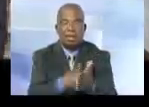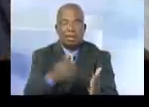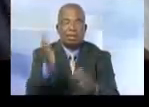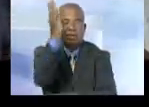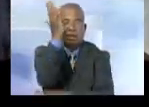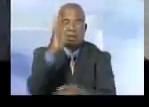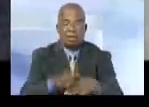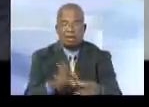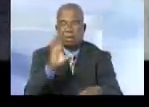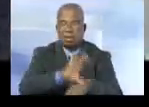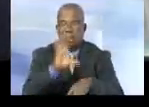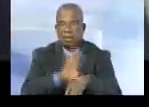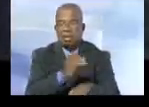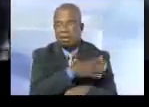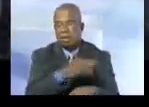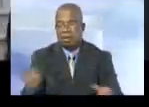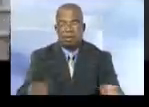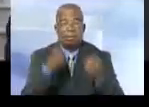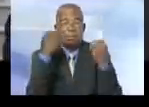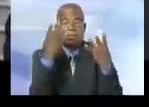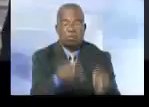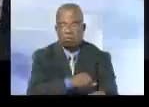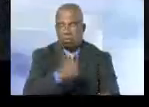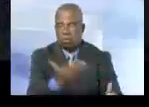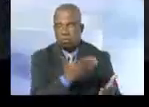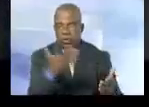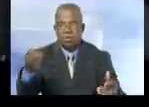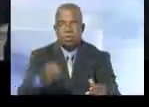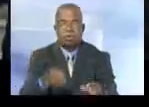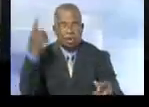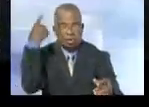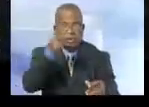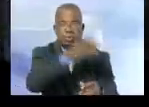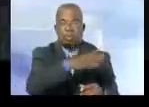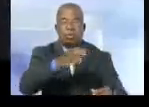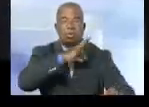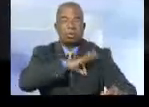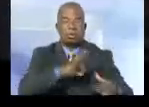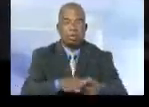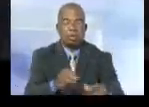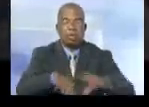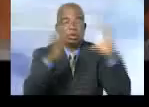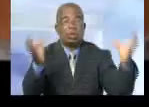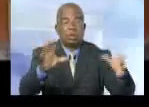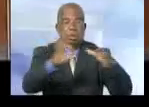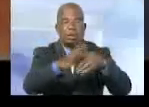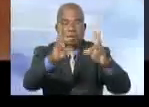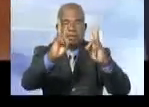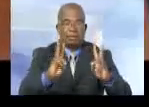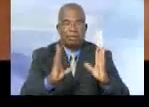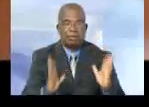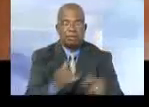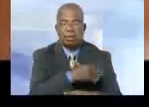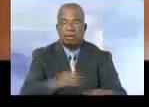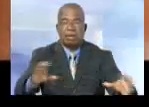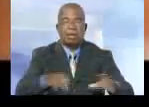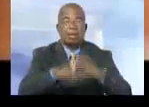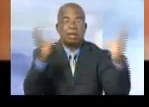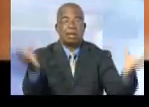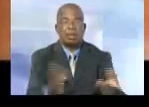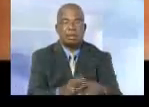la réalisation d'infrastructures socio-économiques pour le bénéfice des communautés villageoises. La commission de